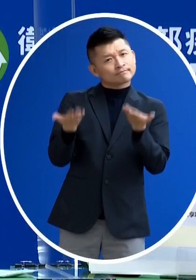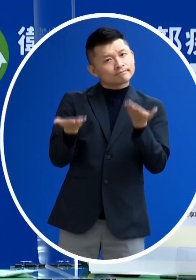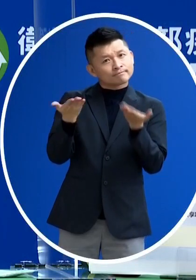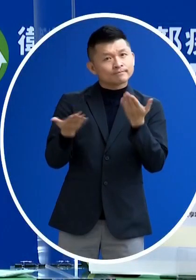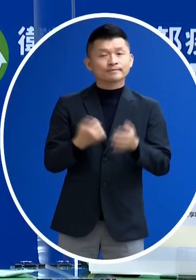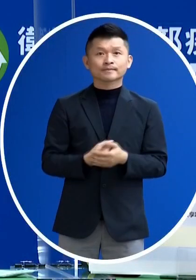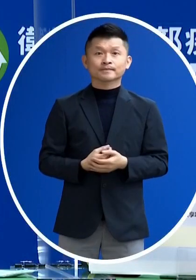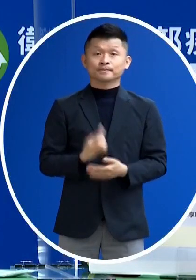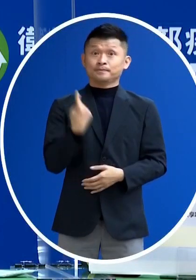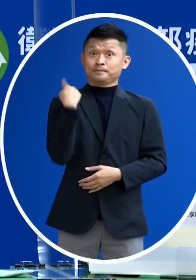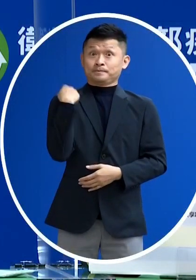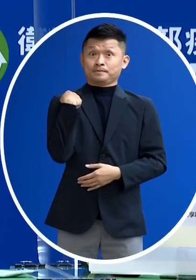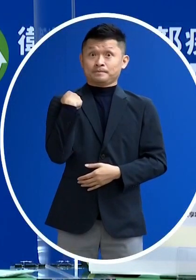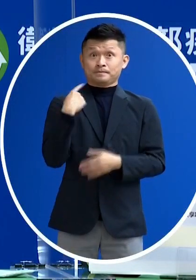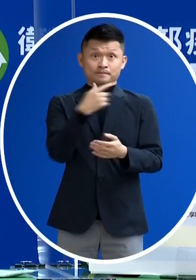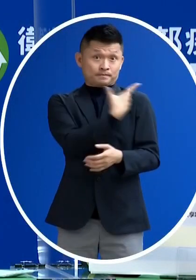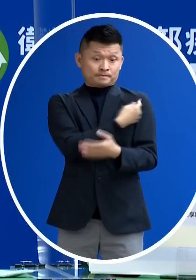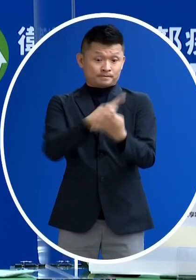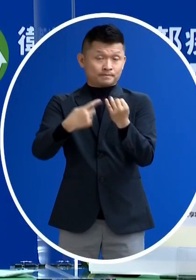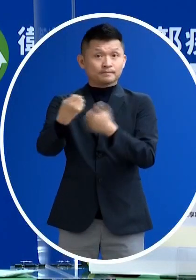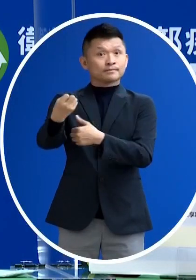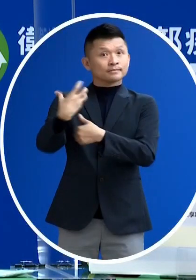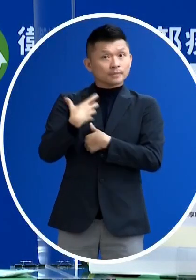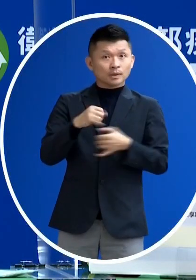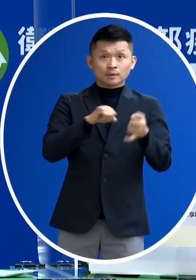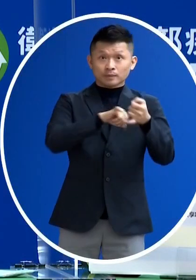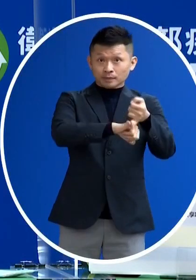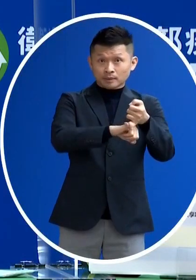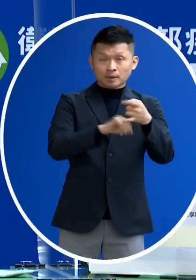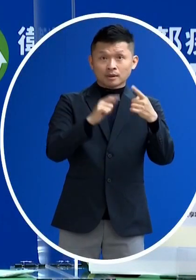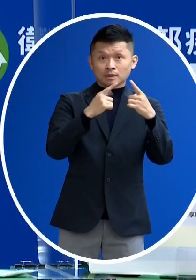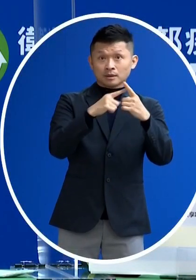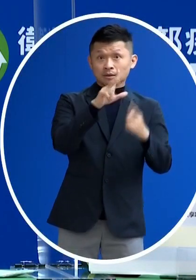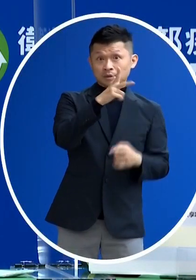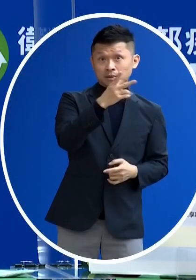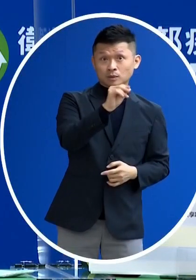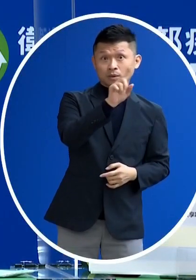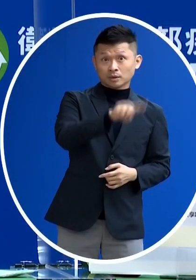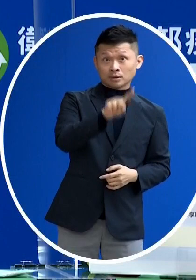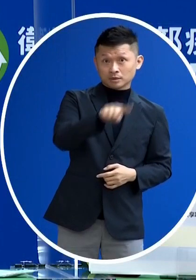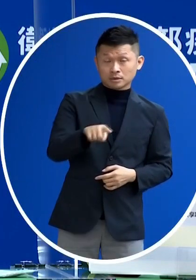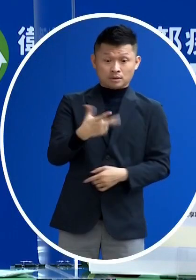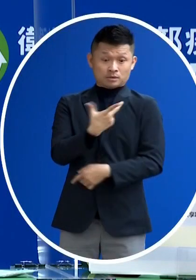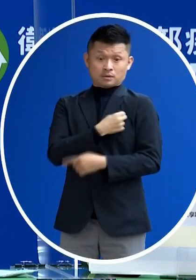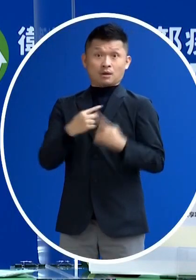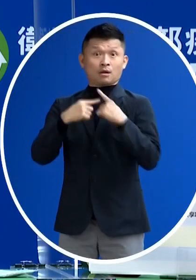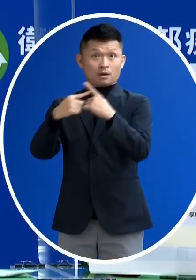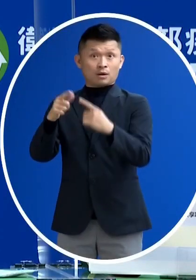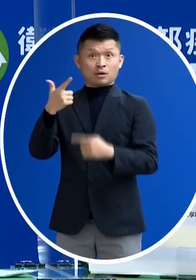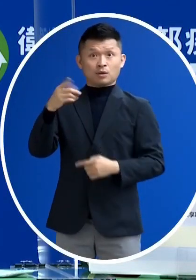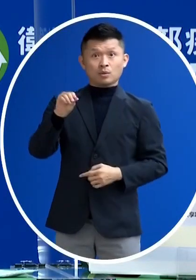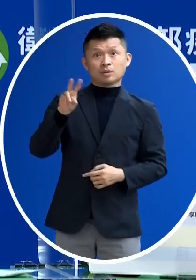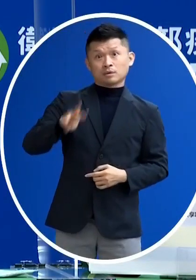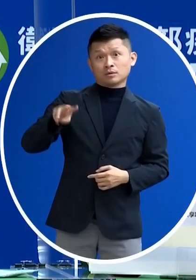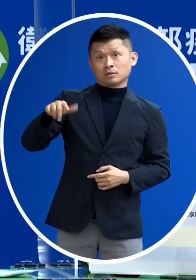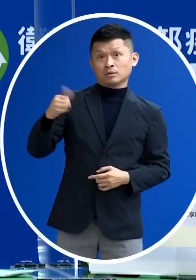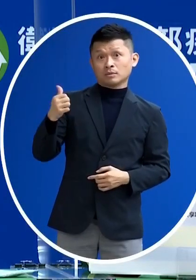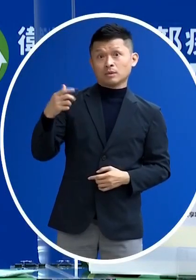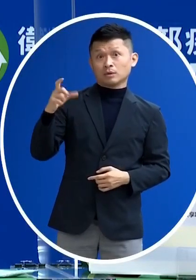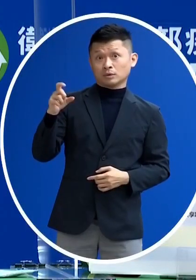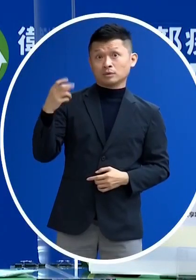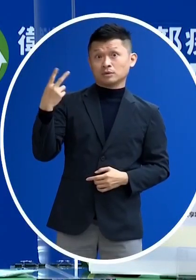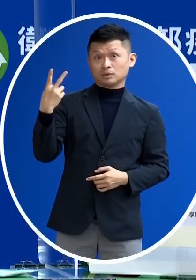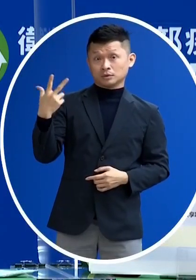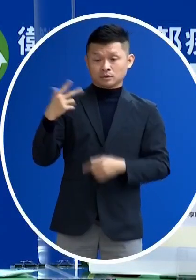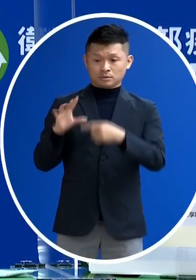大概以昨天报出来的量，预约量7万1，实际接种量63,527，接种率